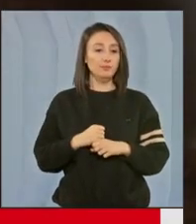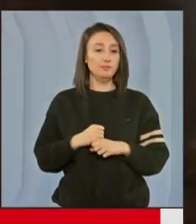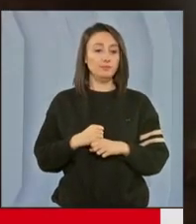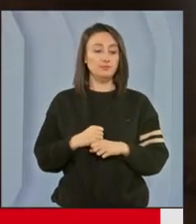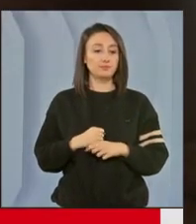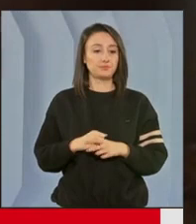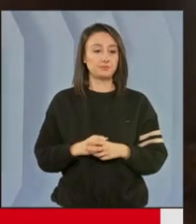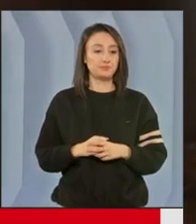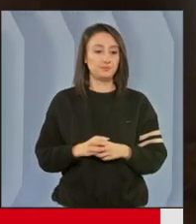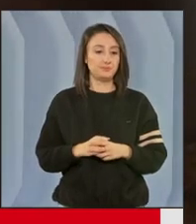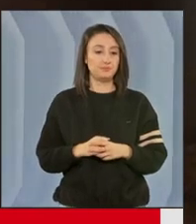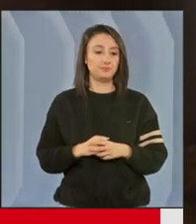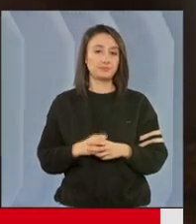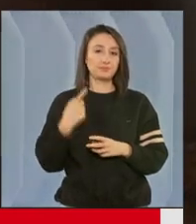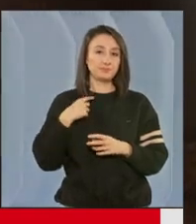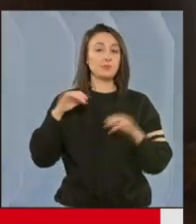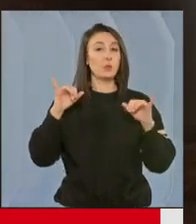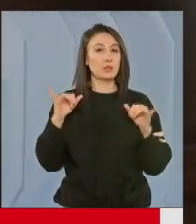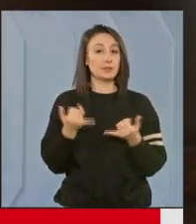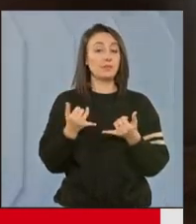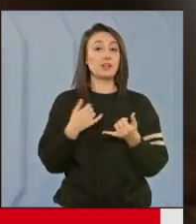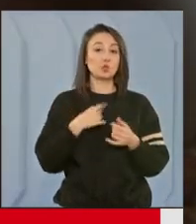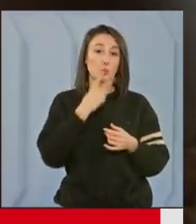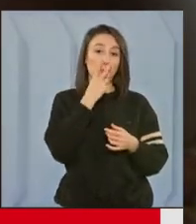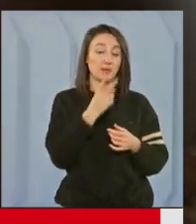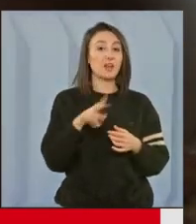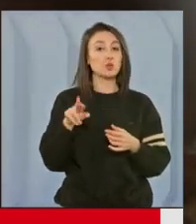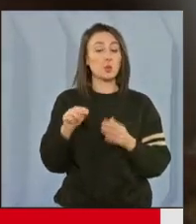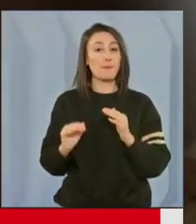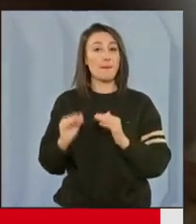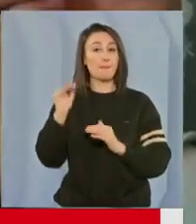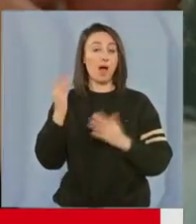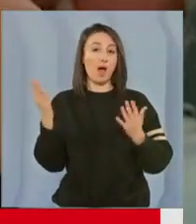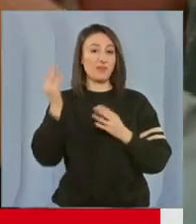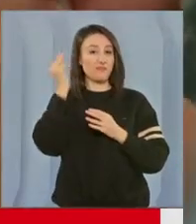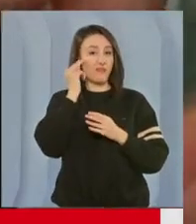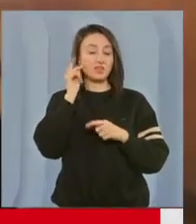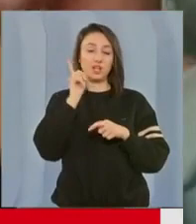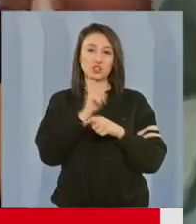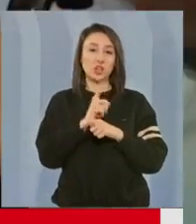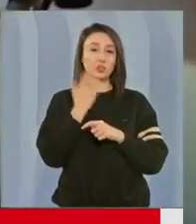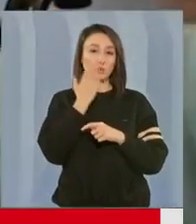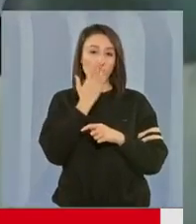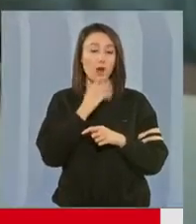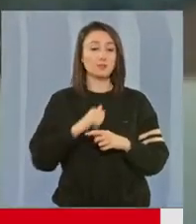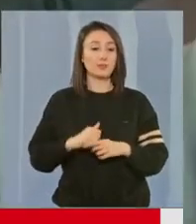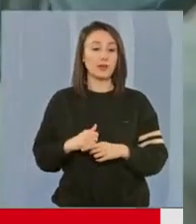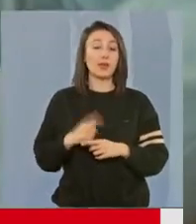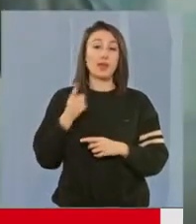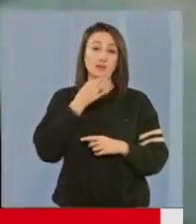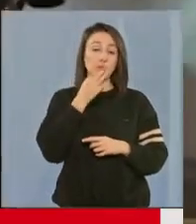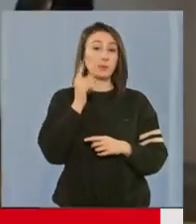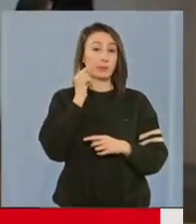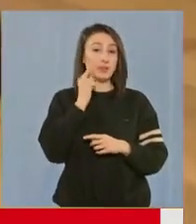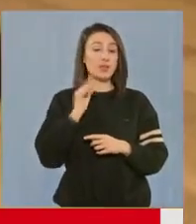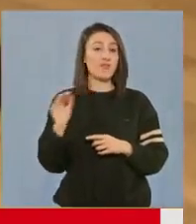vreo nzbtii agresiunile s ar fi petrecut chiar Sub privirile surorii mai mari care învață la aceeași grădiniță ea le a spus părinților că